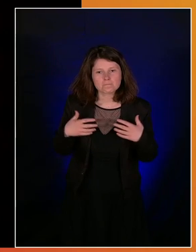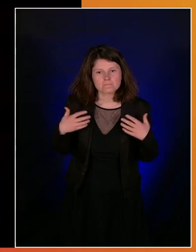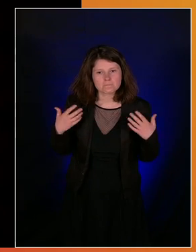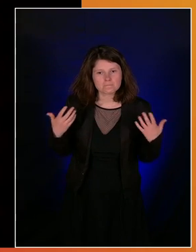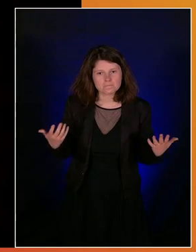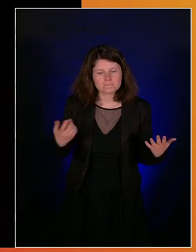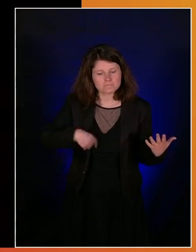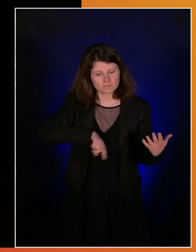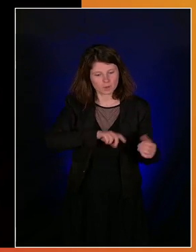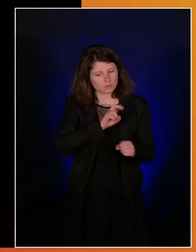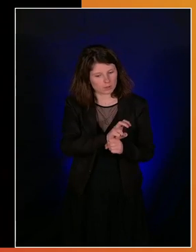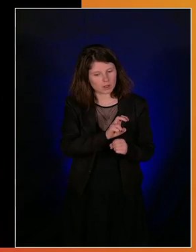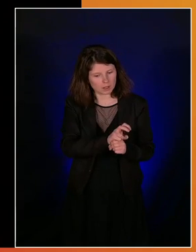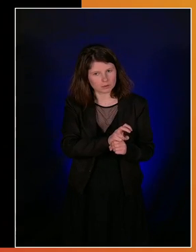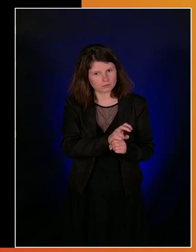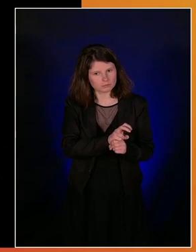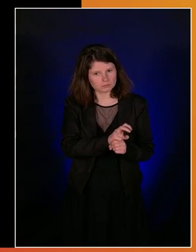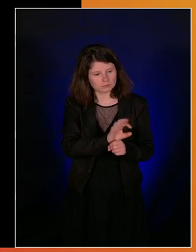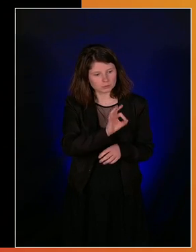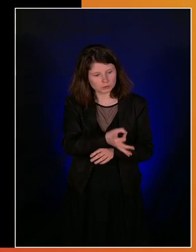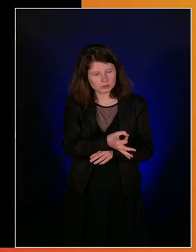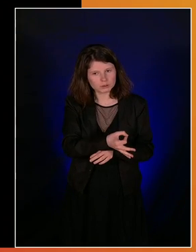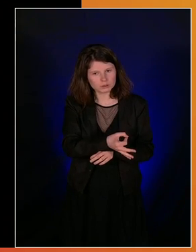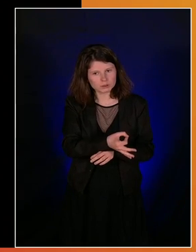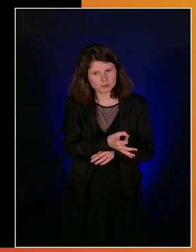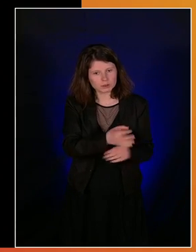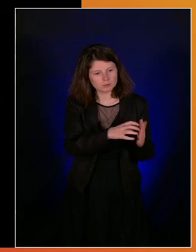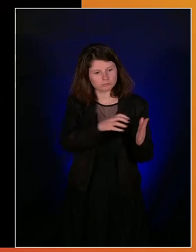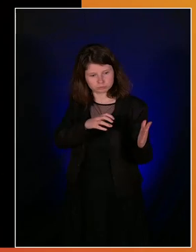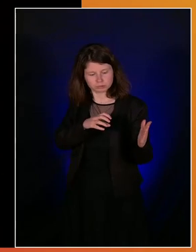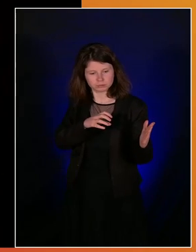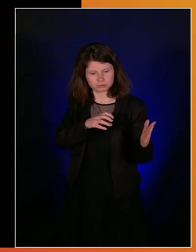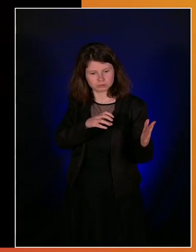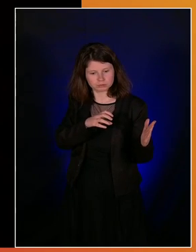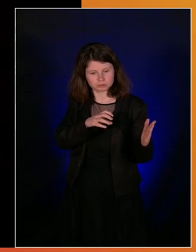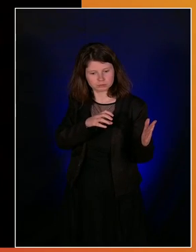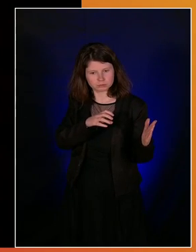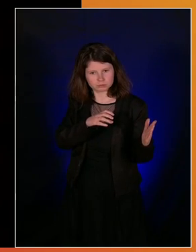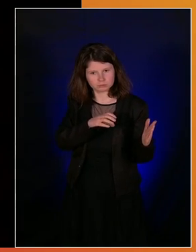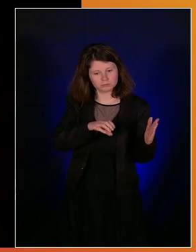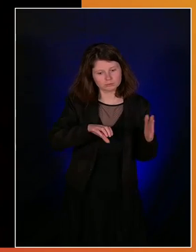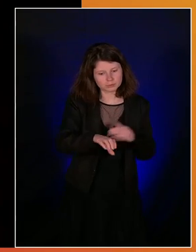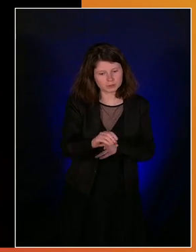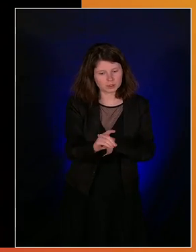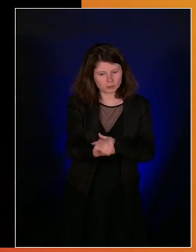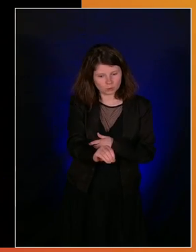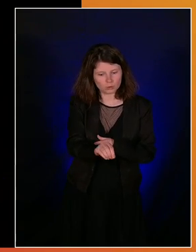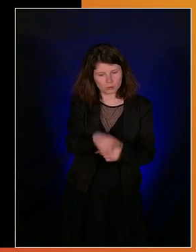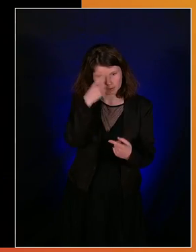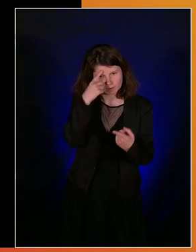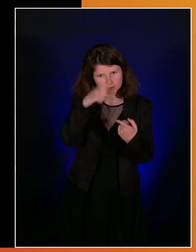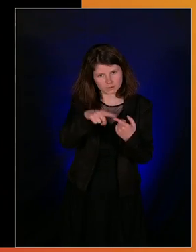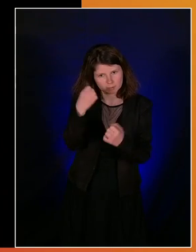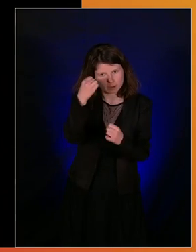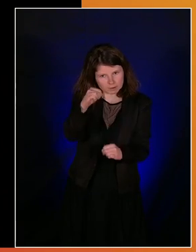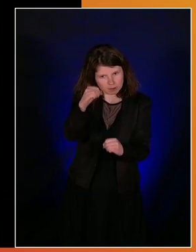maintenu cet amendement en le modif enfin le en l'intégrant dans dans cette partie du texte qui parle de la greffe des luttes